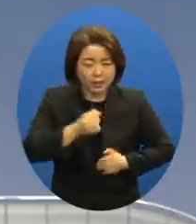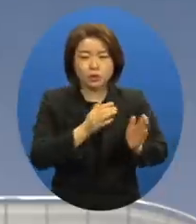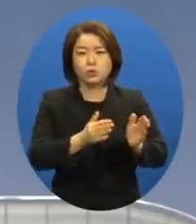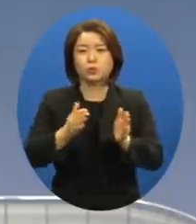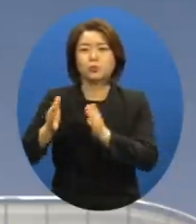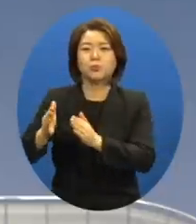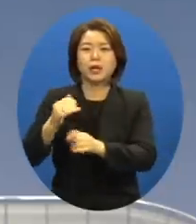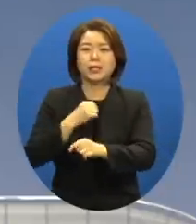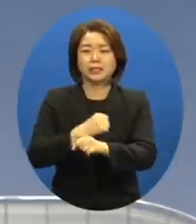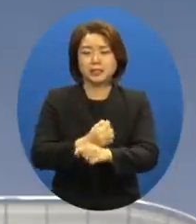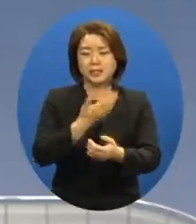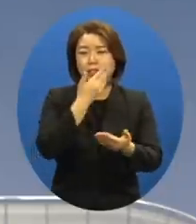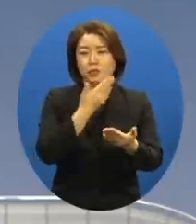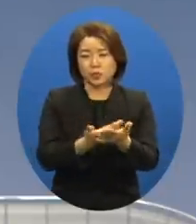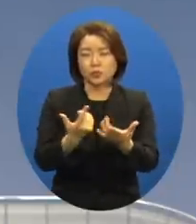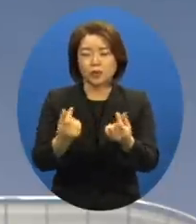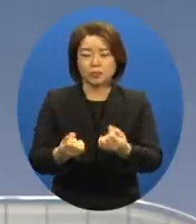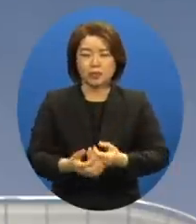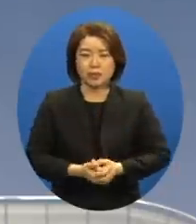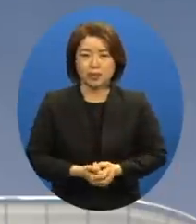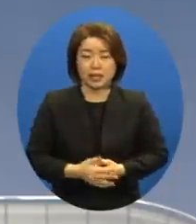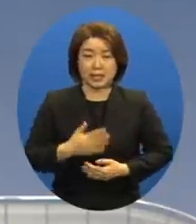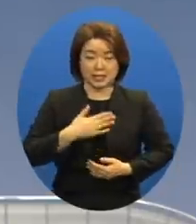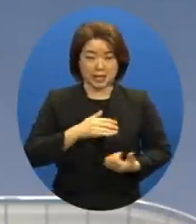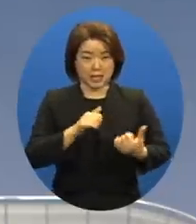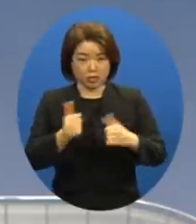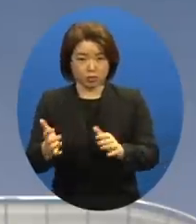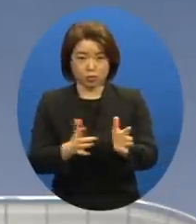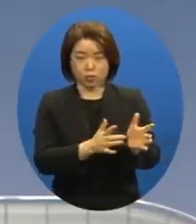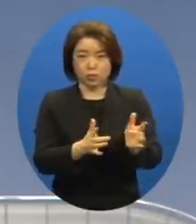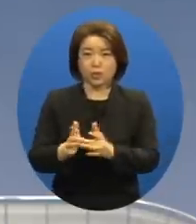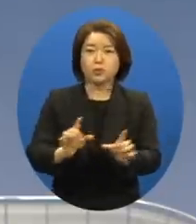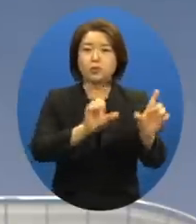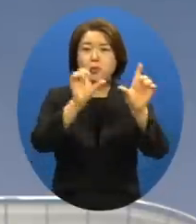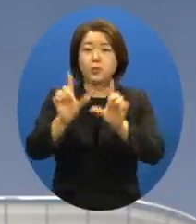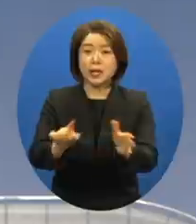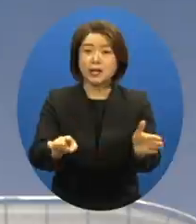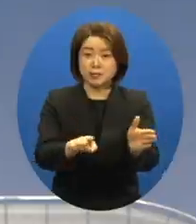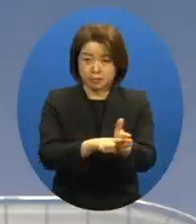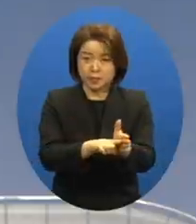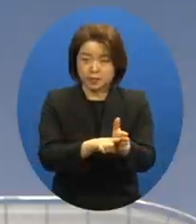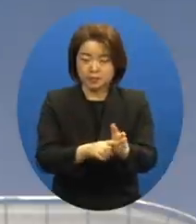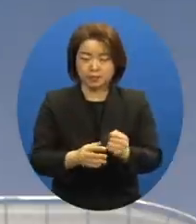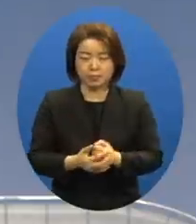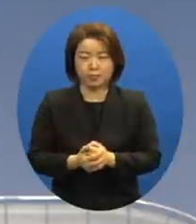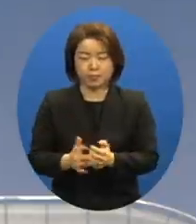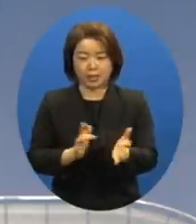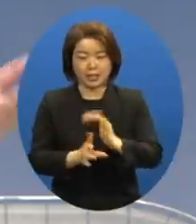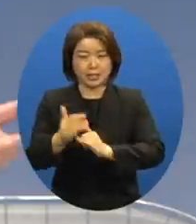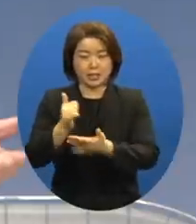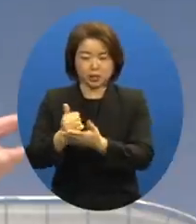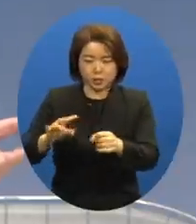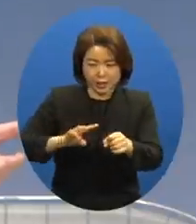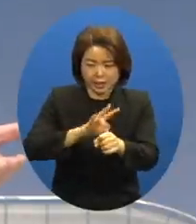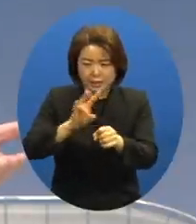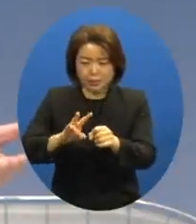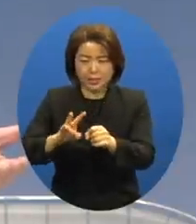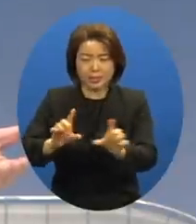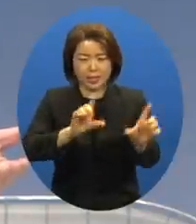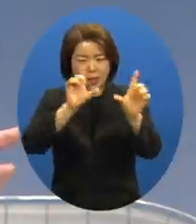것입니다 나는 죽고 예수로 사는 믿음이 예수님과 24시간 동행하는